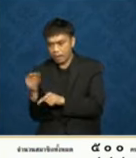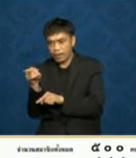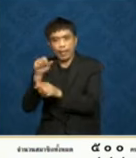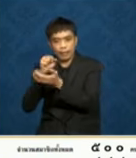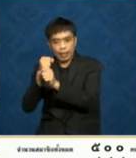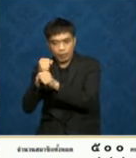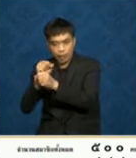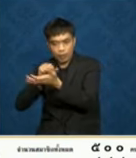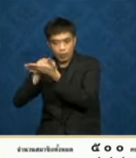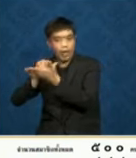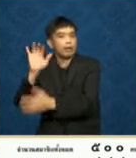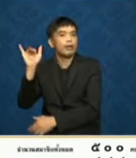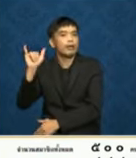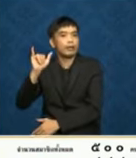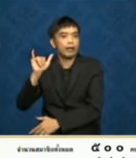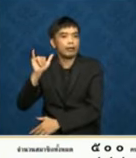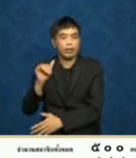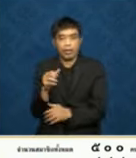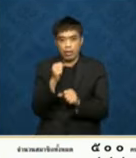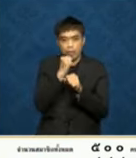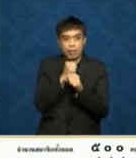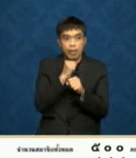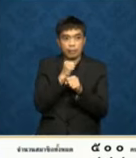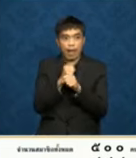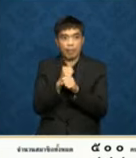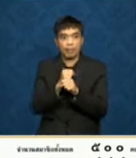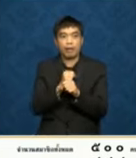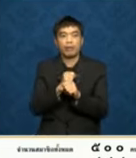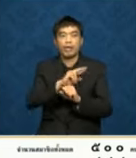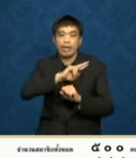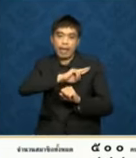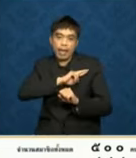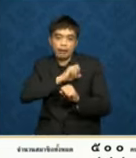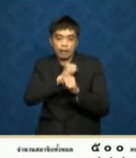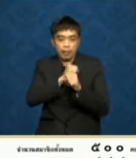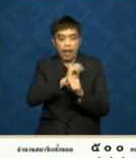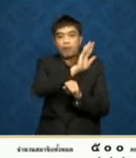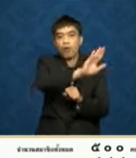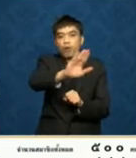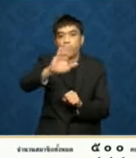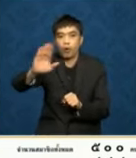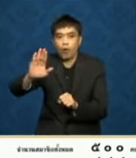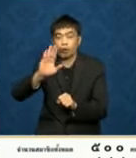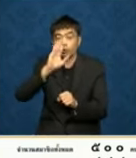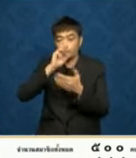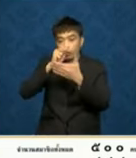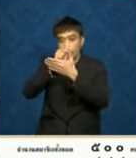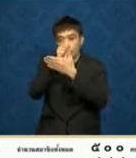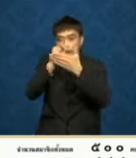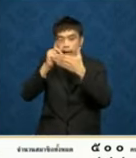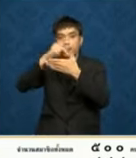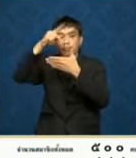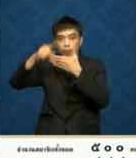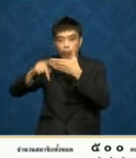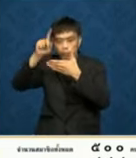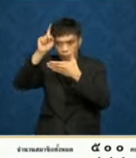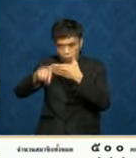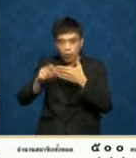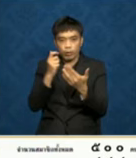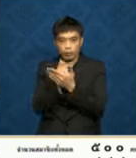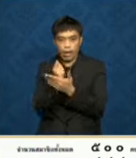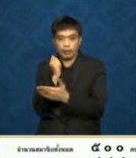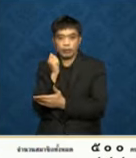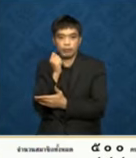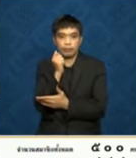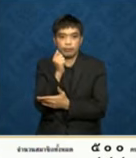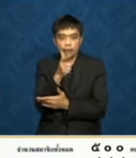1,600 กวาอัที่ต่างคนต่างทำมาถ้าเราจะเอากล่มนี้ให้ไปใช้ไยดีบนแทางรศได้ต้องใช้ต้นทุนป